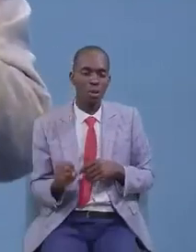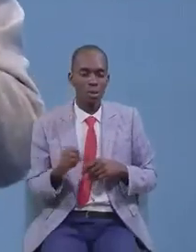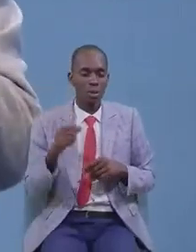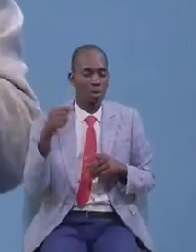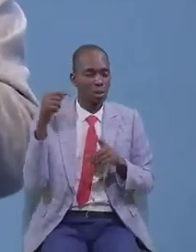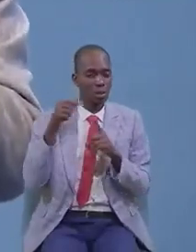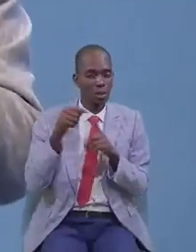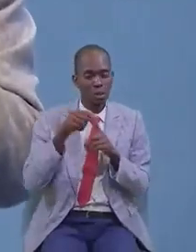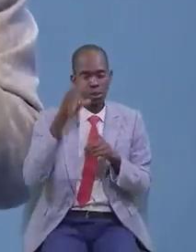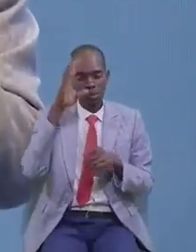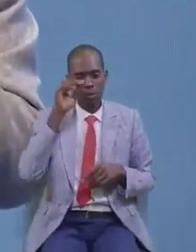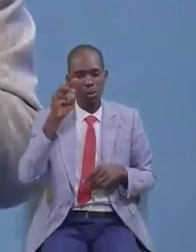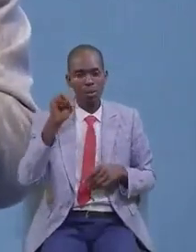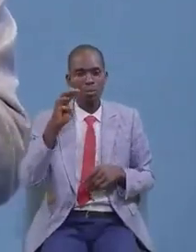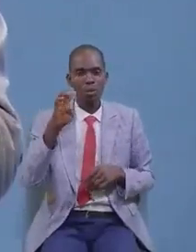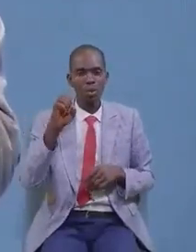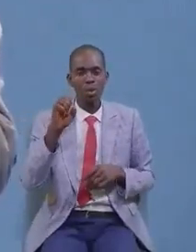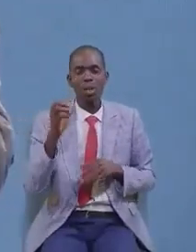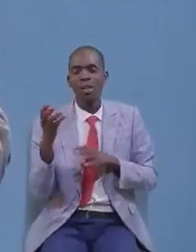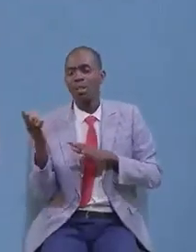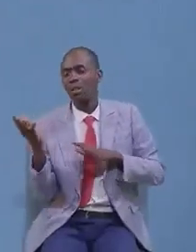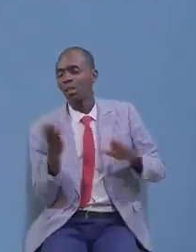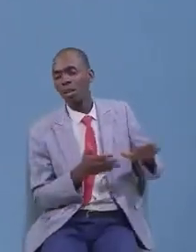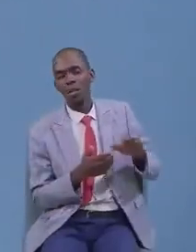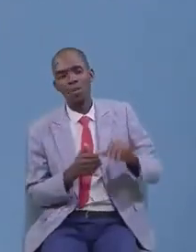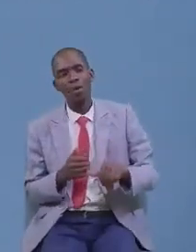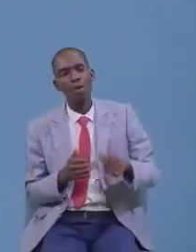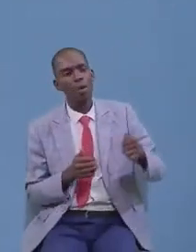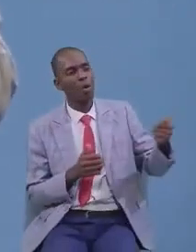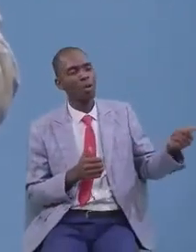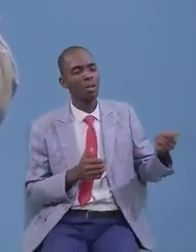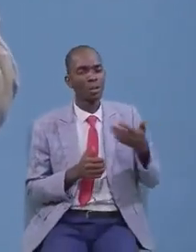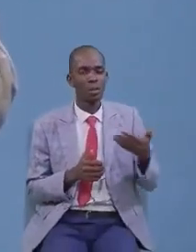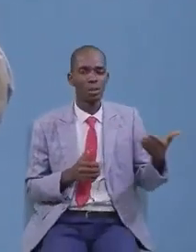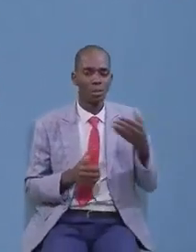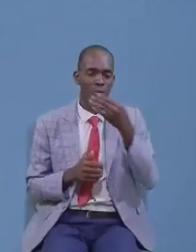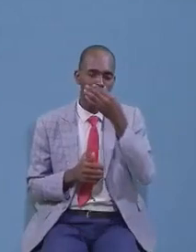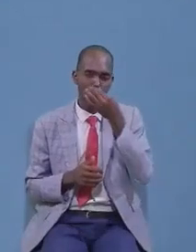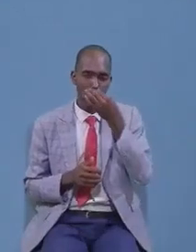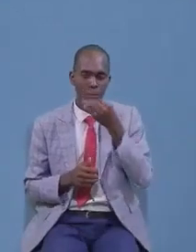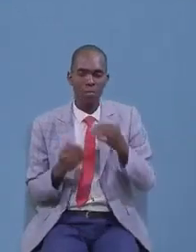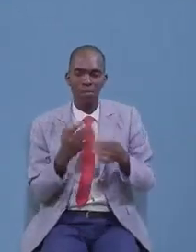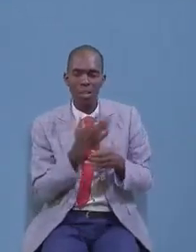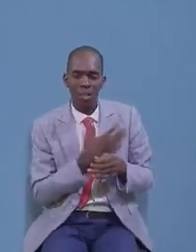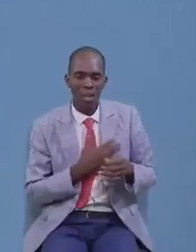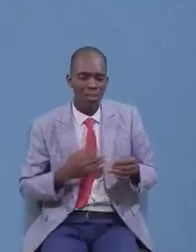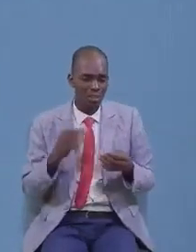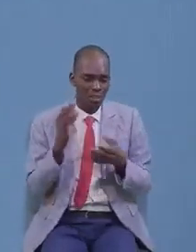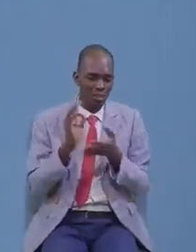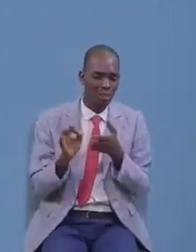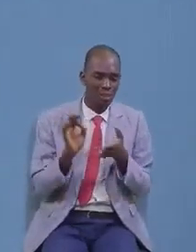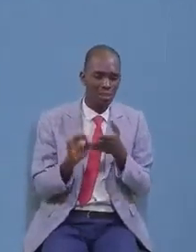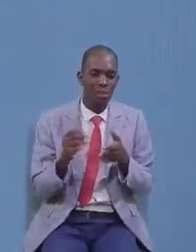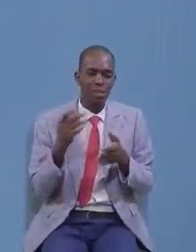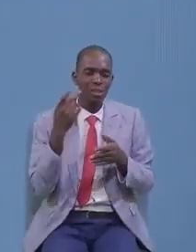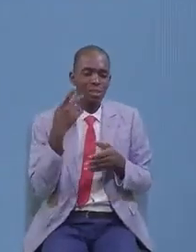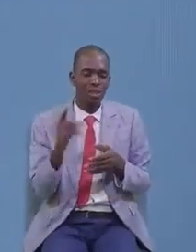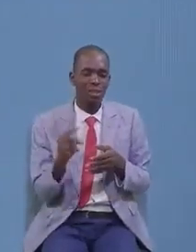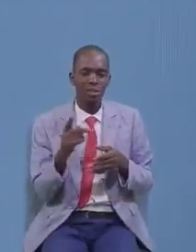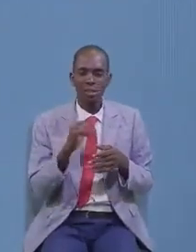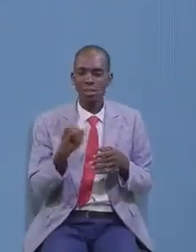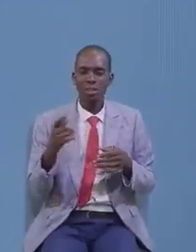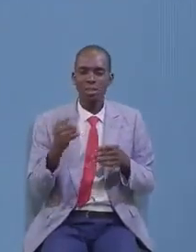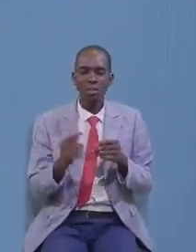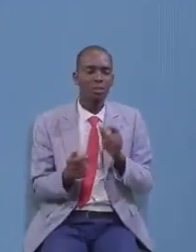leave every other thing. మోషే అప్పుడు మిగిలిన వాటన్నిటిని విడిచిపెట్టాల్సి వచ్చింది. He counted the greatest privilege as